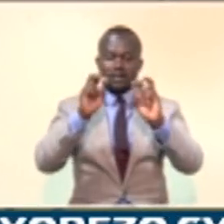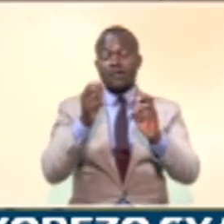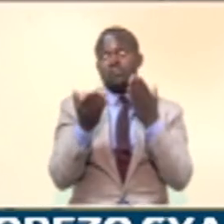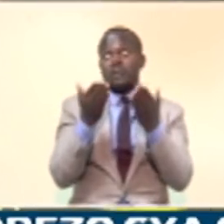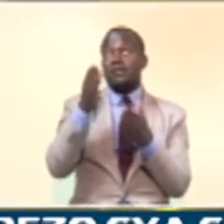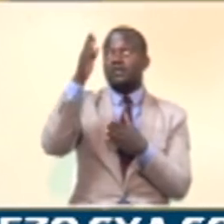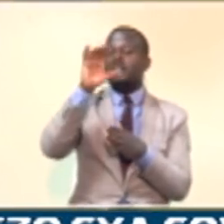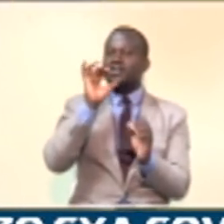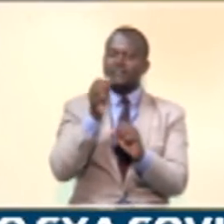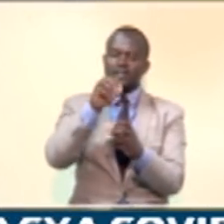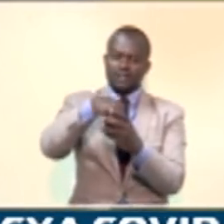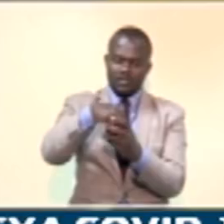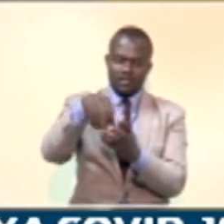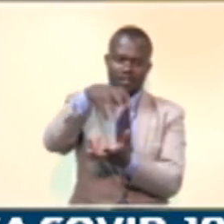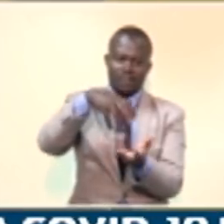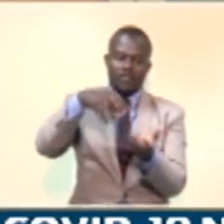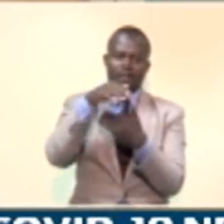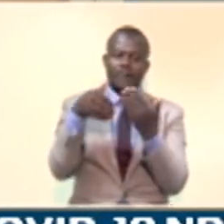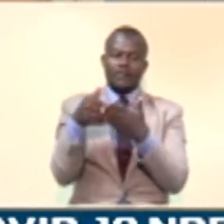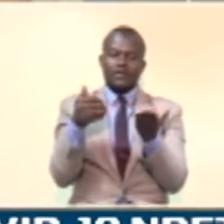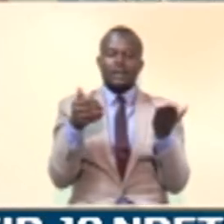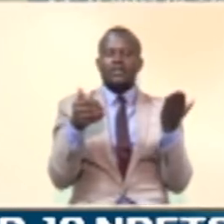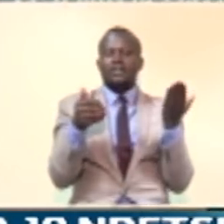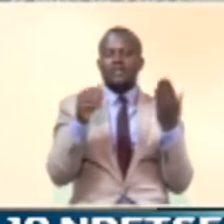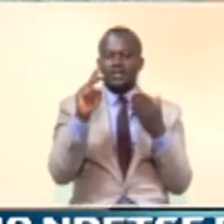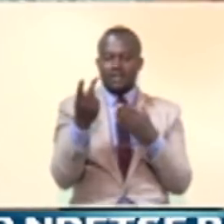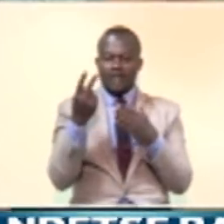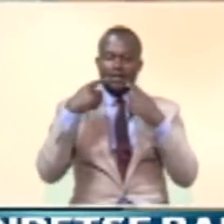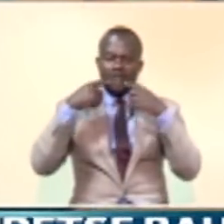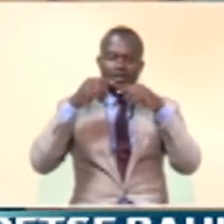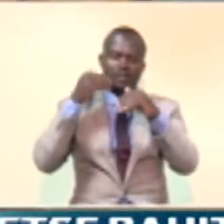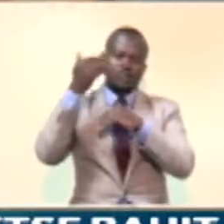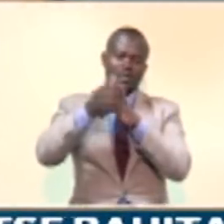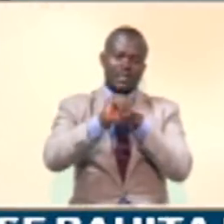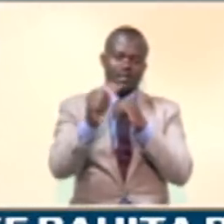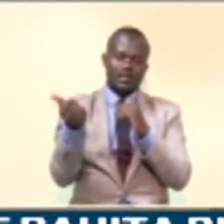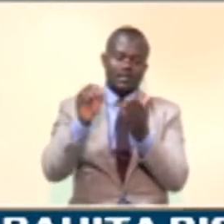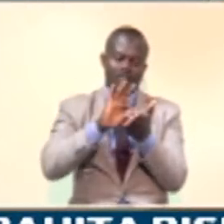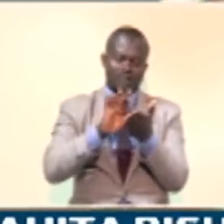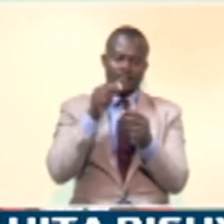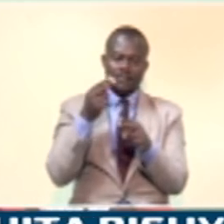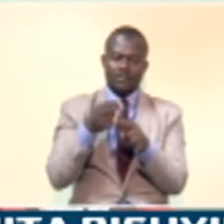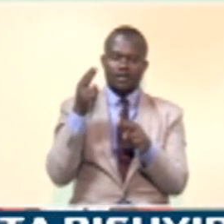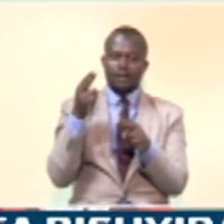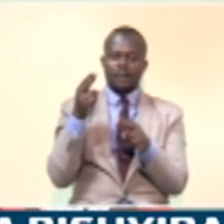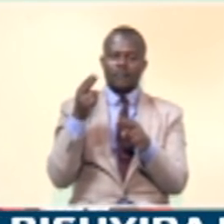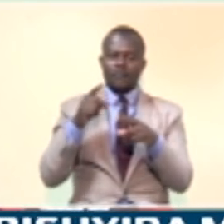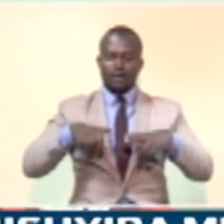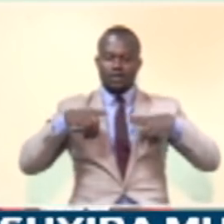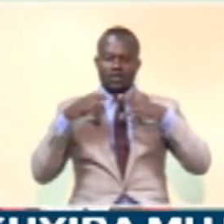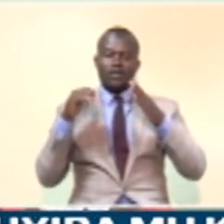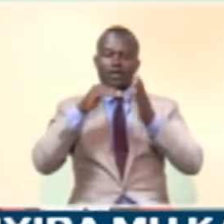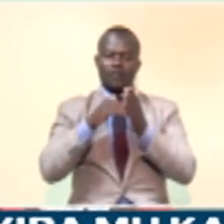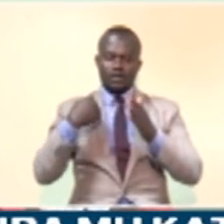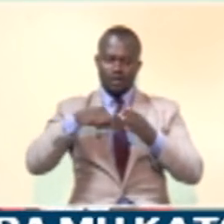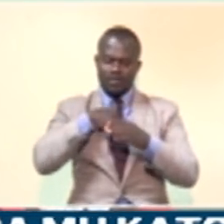Dino Pepa Sameli cyangwa se ngo n'Imana ntiyabyivangamo ni icya kabiri yashyize ahagaragara nyuma y'ikindi yanditse cyitwa Nuvivo Encore cyangwa